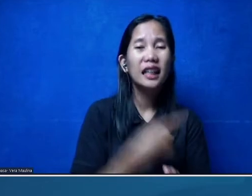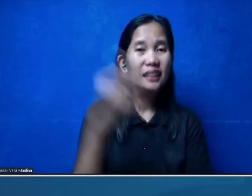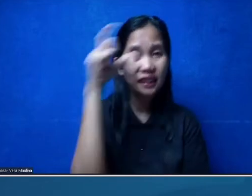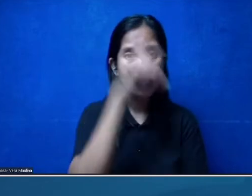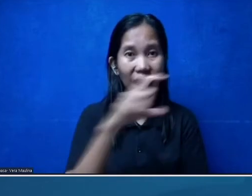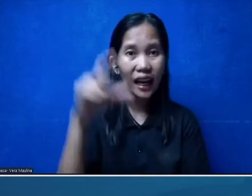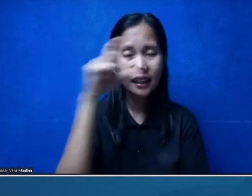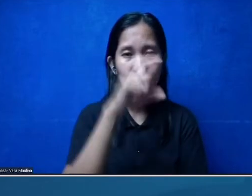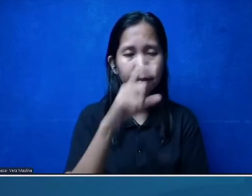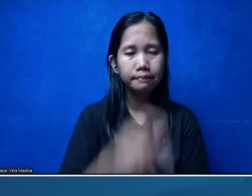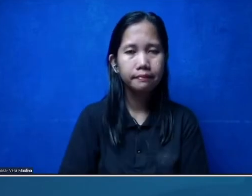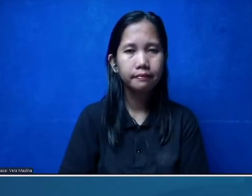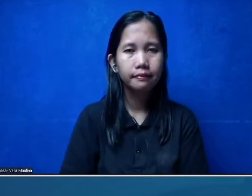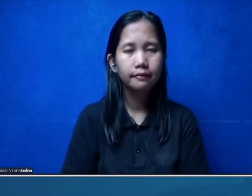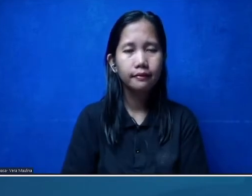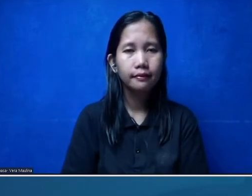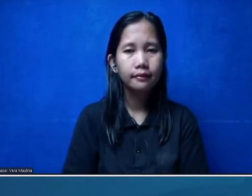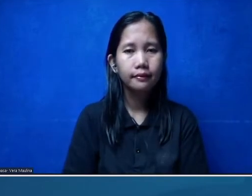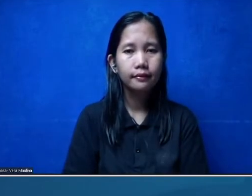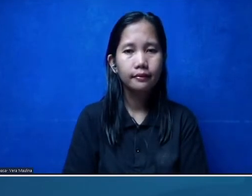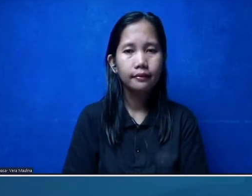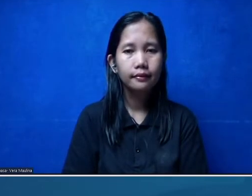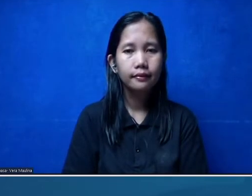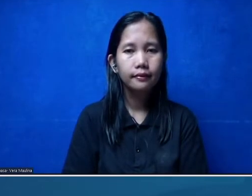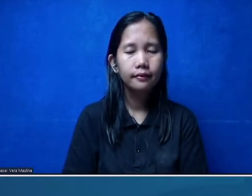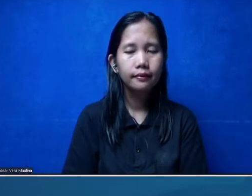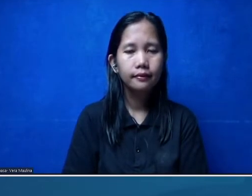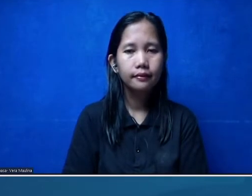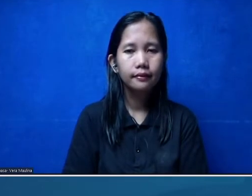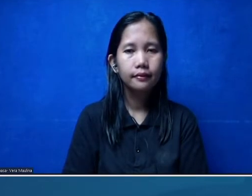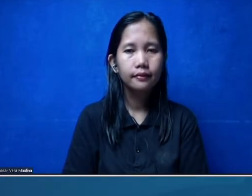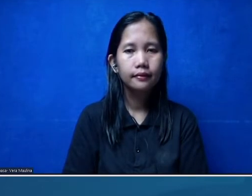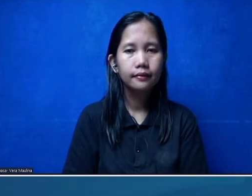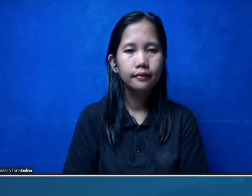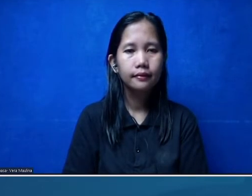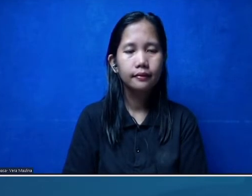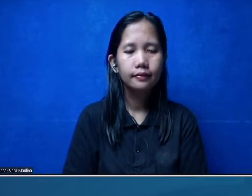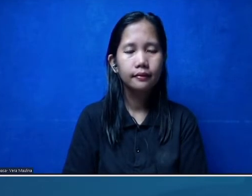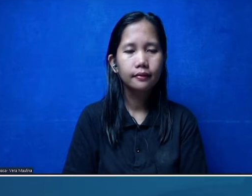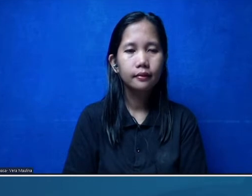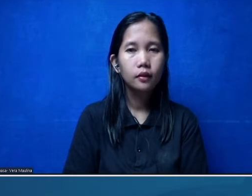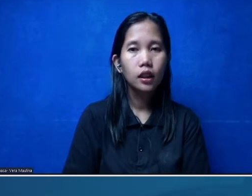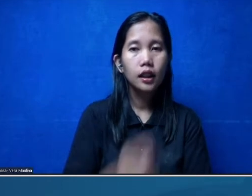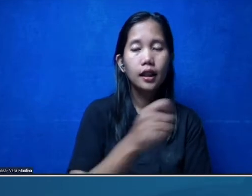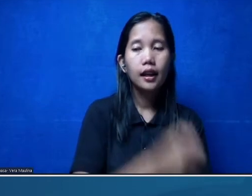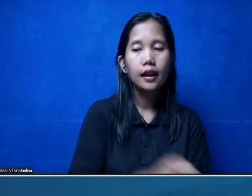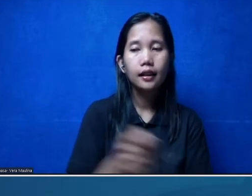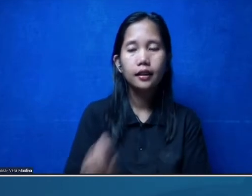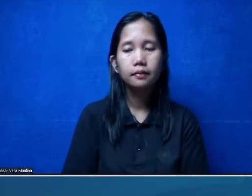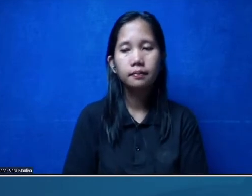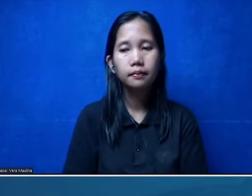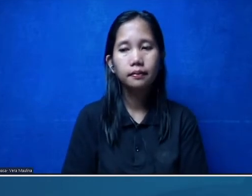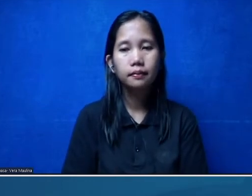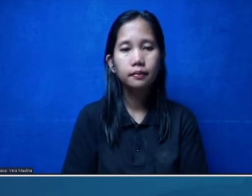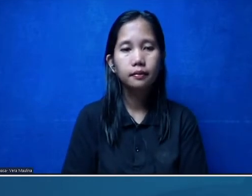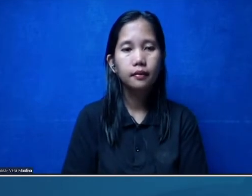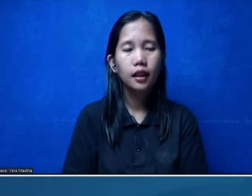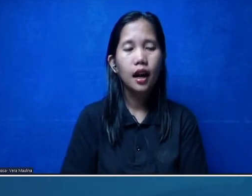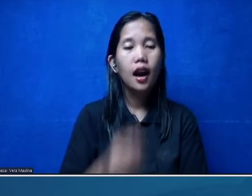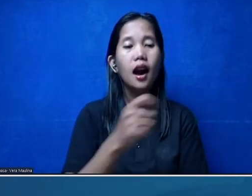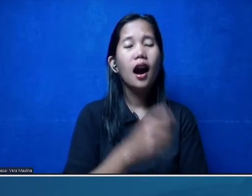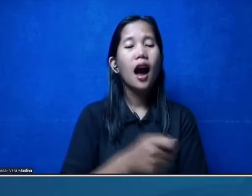masalah besar yaitu masalah dosa Allah sudah datang untuk mencari dan kemudian memanggil